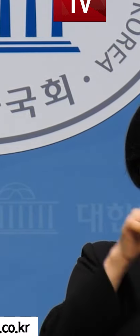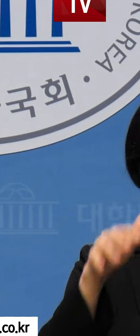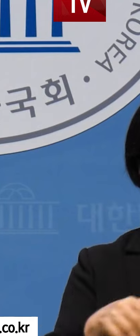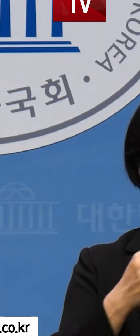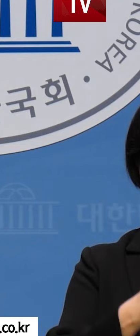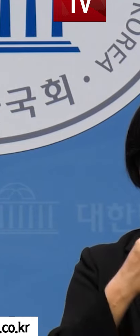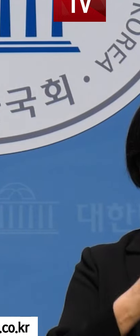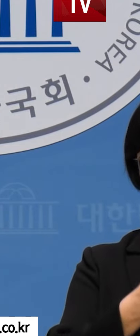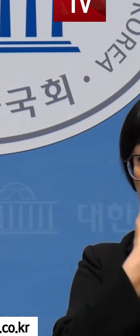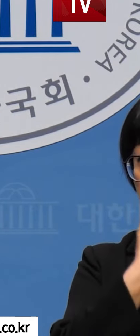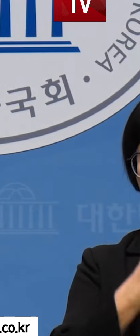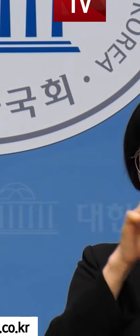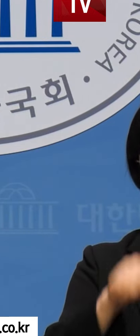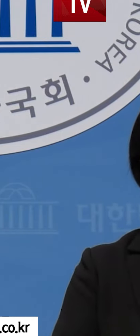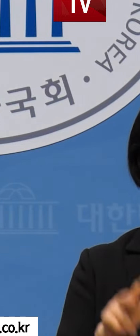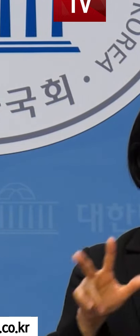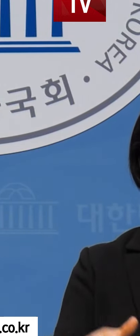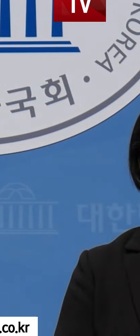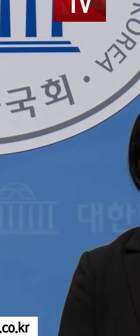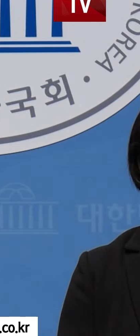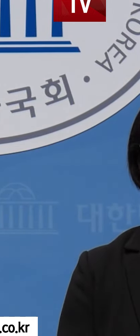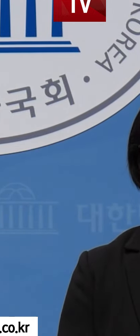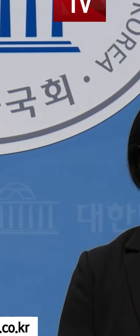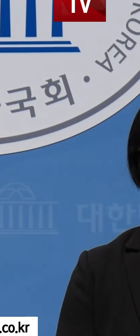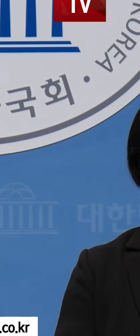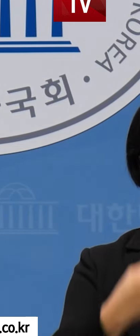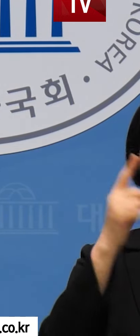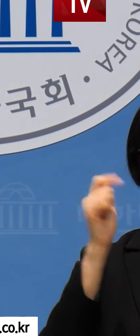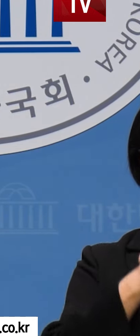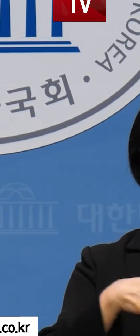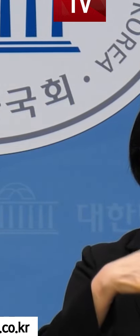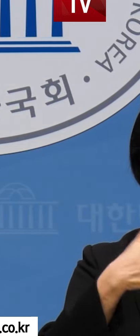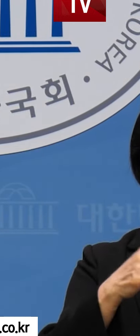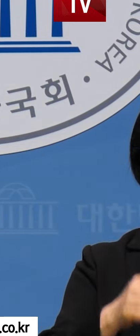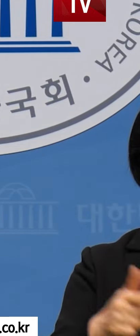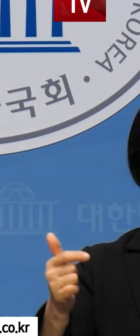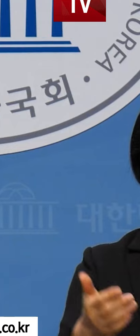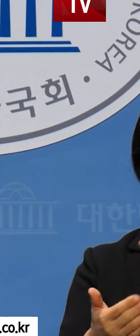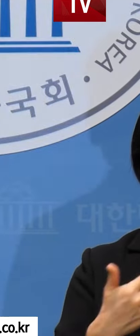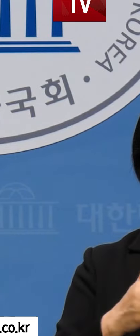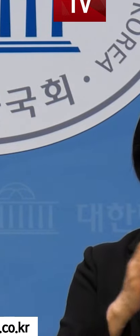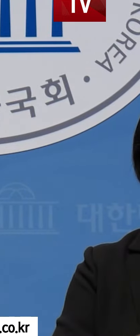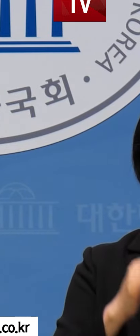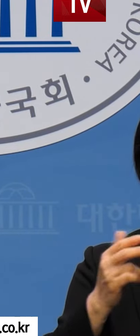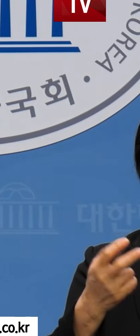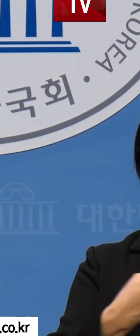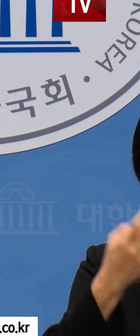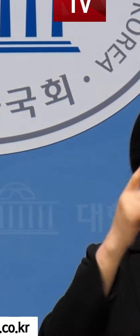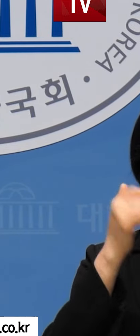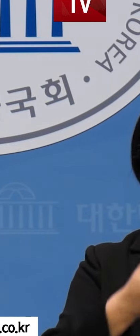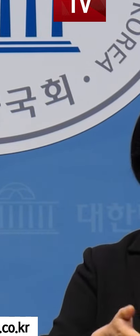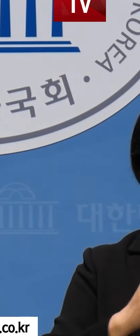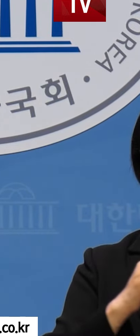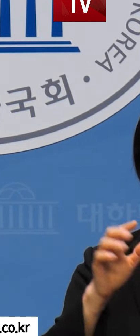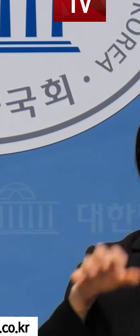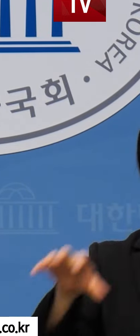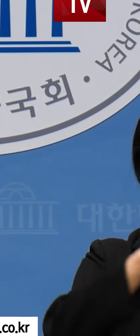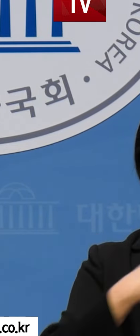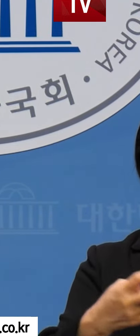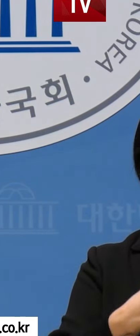마지막 골든타임은 바로 지금이다. 의대 정원 배정이 이루어지기 전에 공공의대 설립, 지역의대